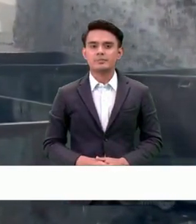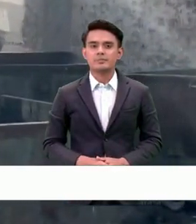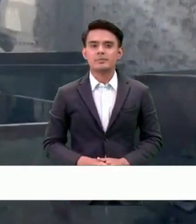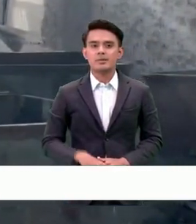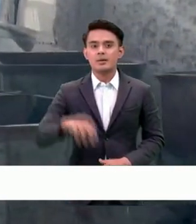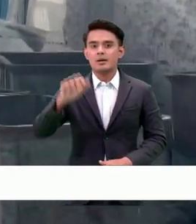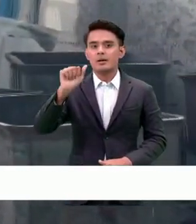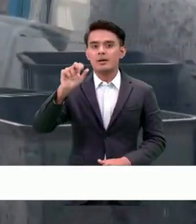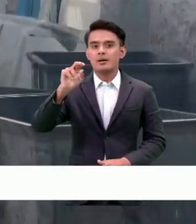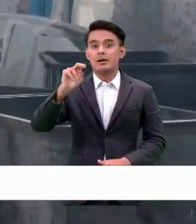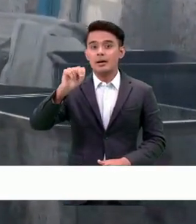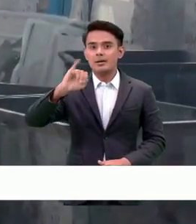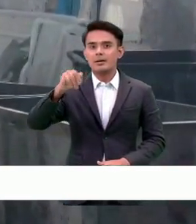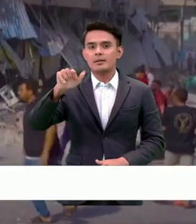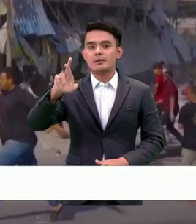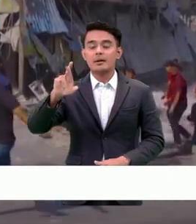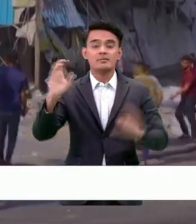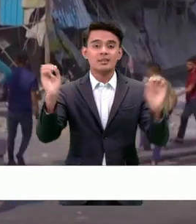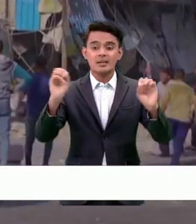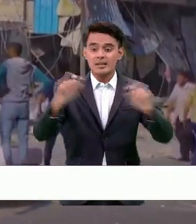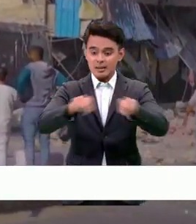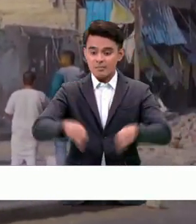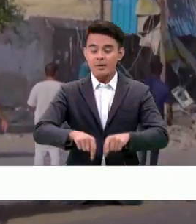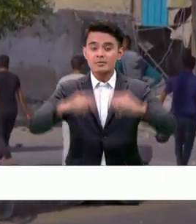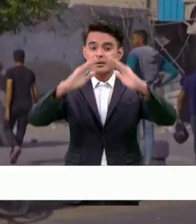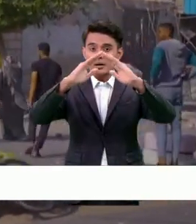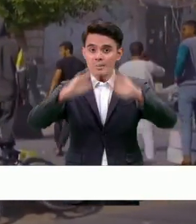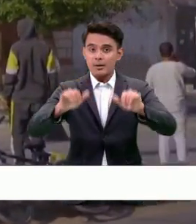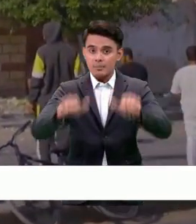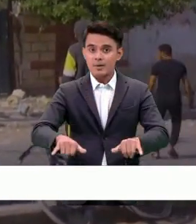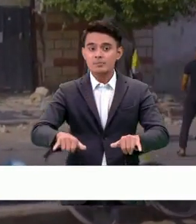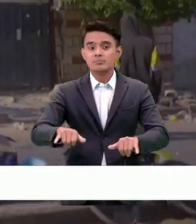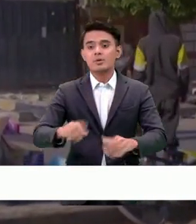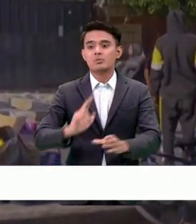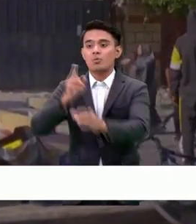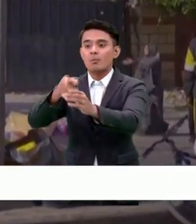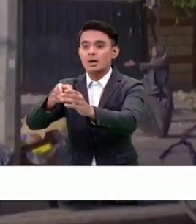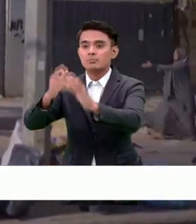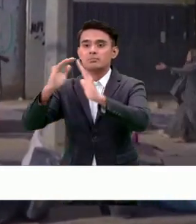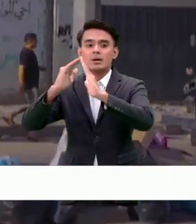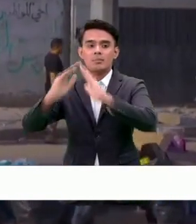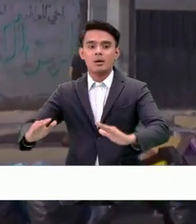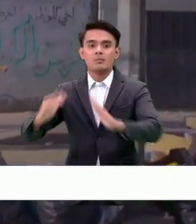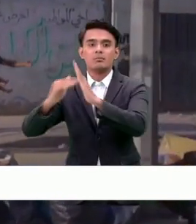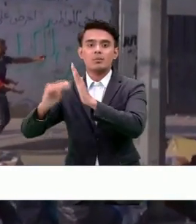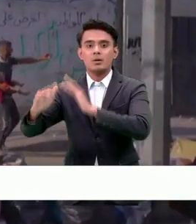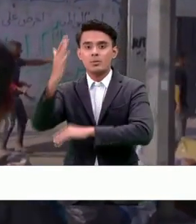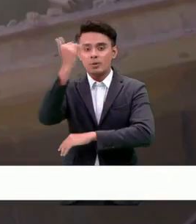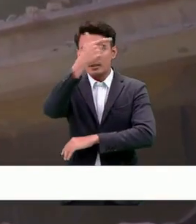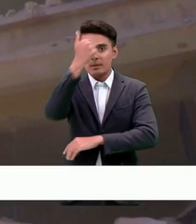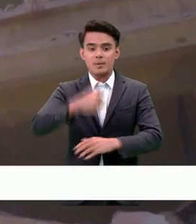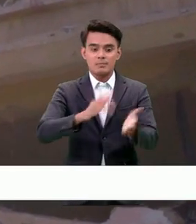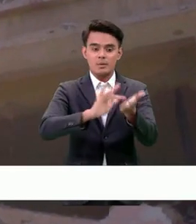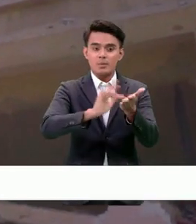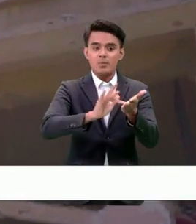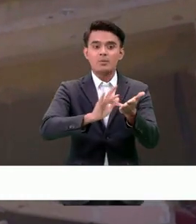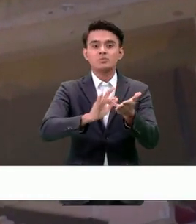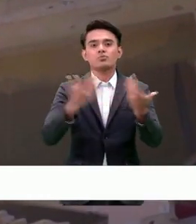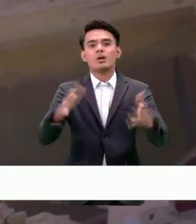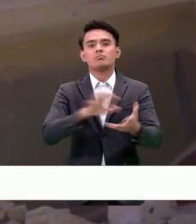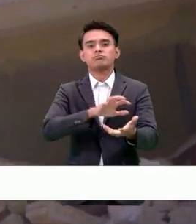alnajar yang tiada tempat tinggal perlu mencari perlindungan di rumah saudara Mara disebabkan kemudahan perubatan tempatan telah